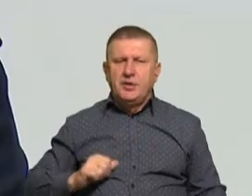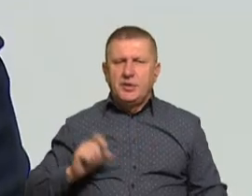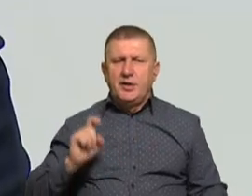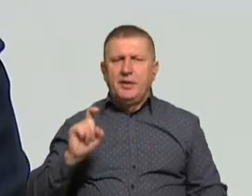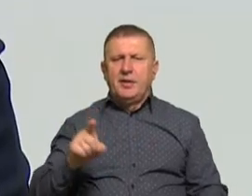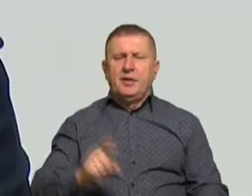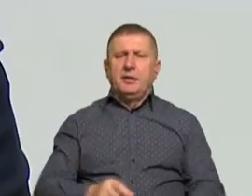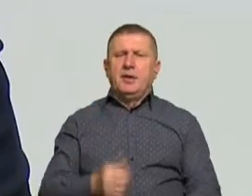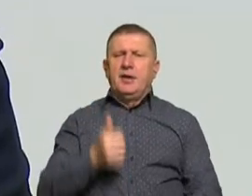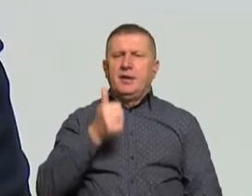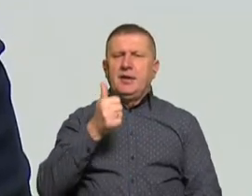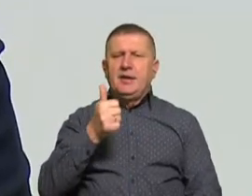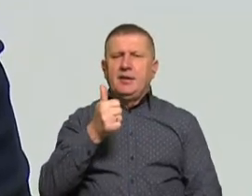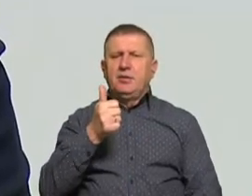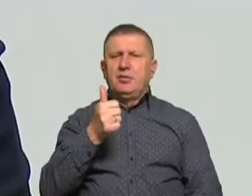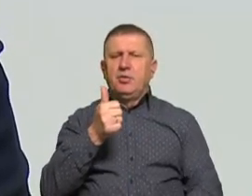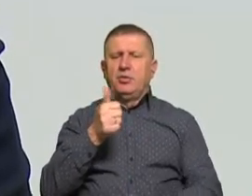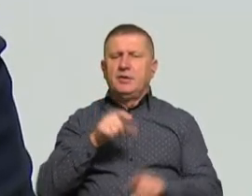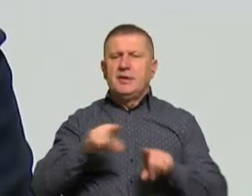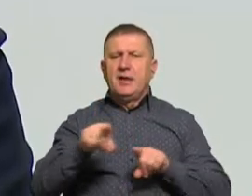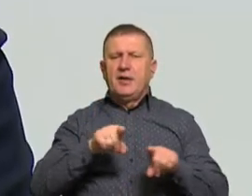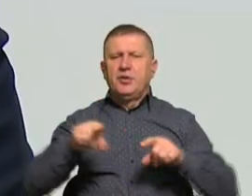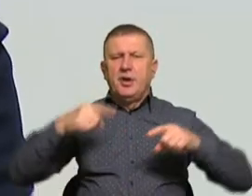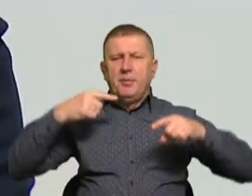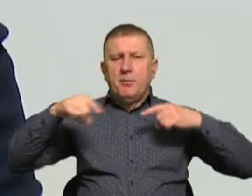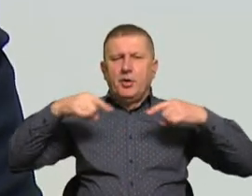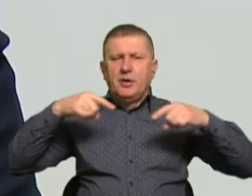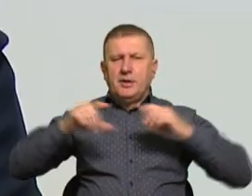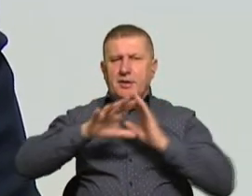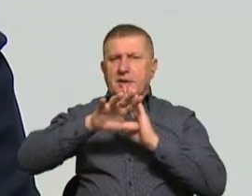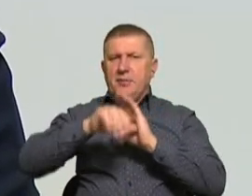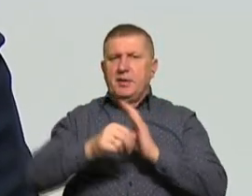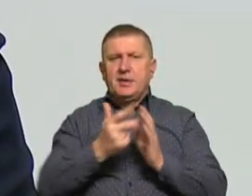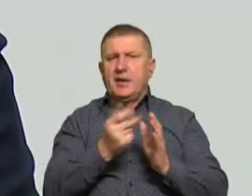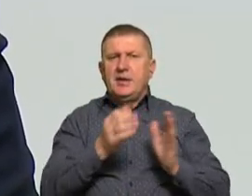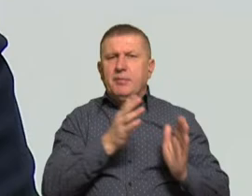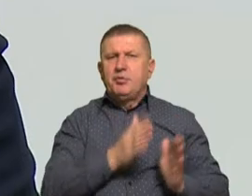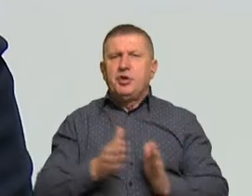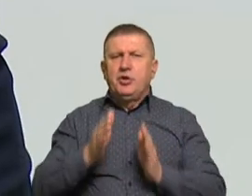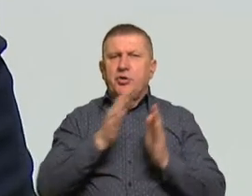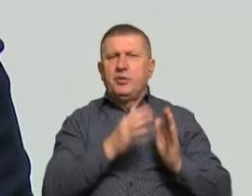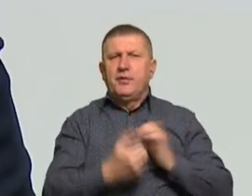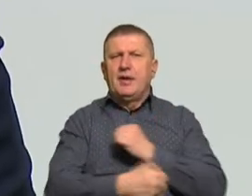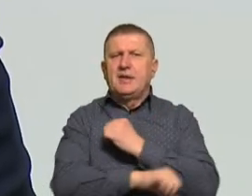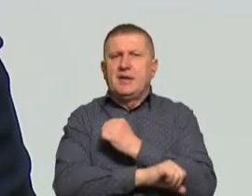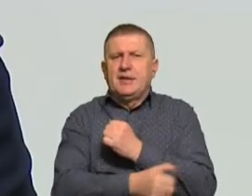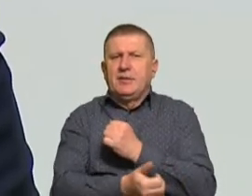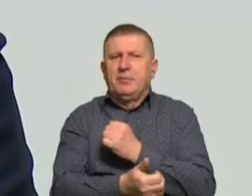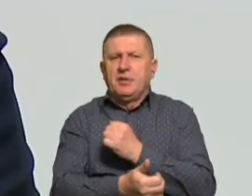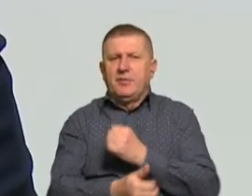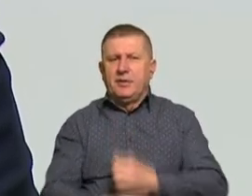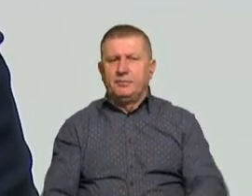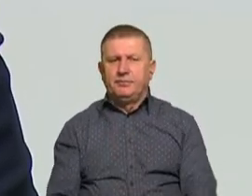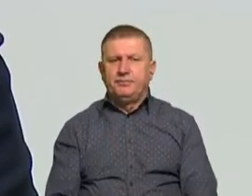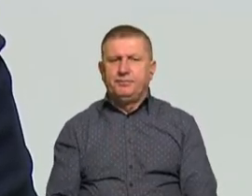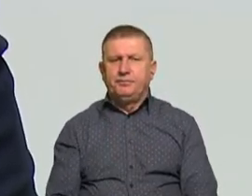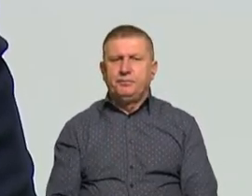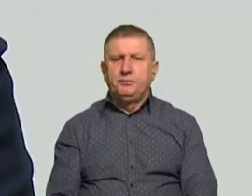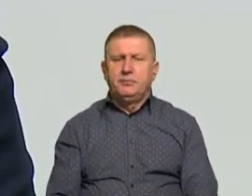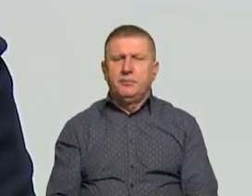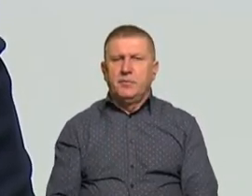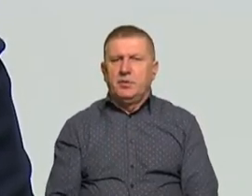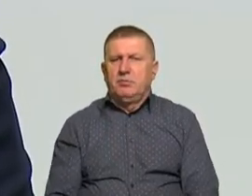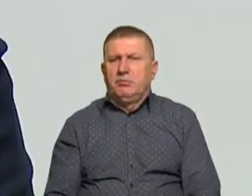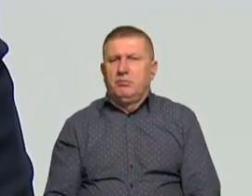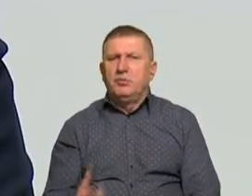dość jednoznacznej polityce miasta, która nie przygotowała żadnej alternatywy. No a te alternatywy, no kto choć